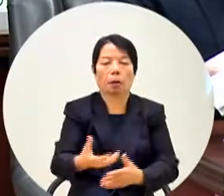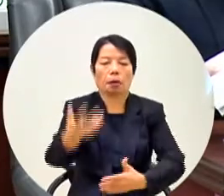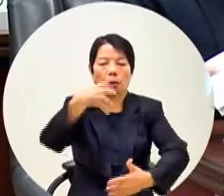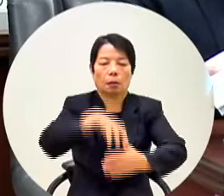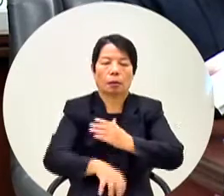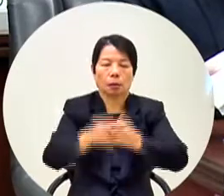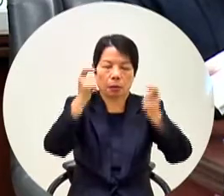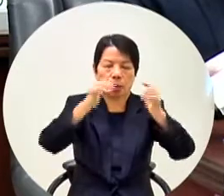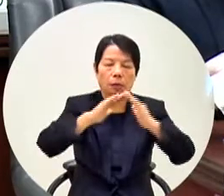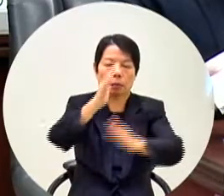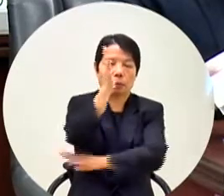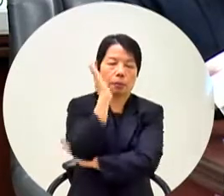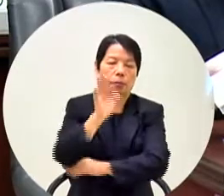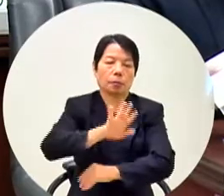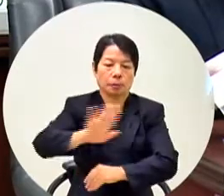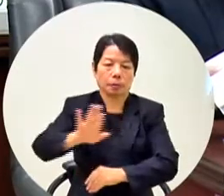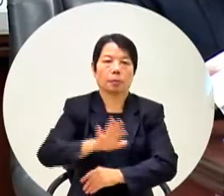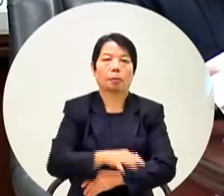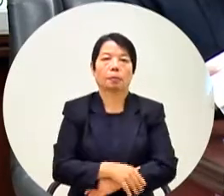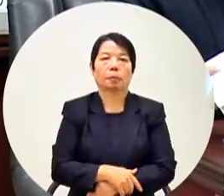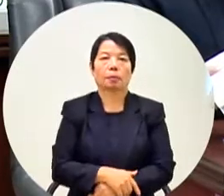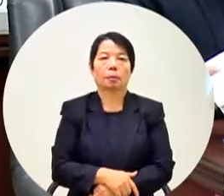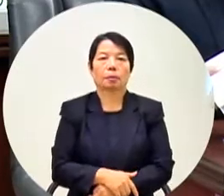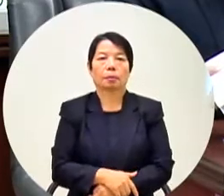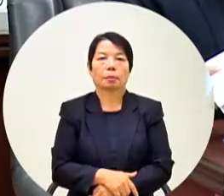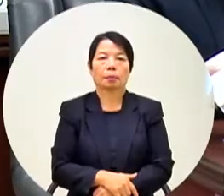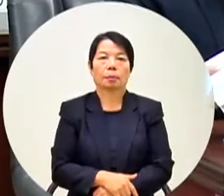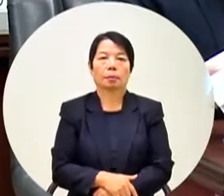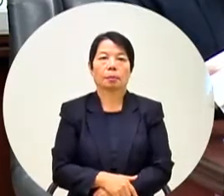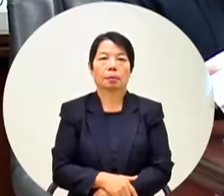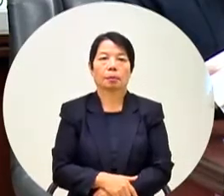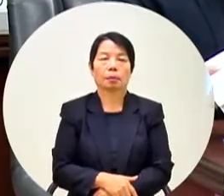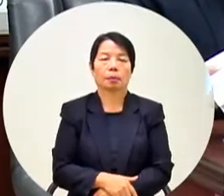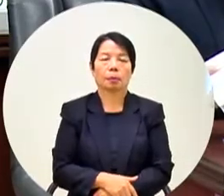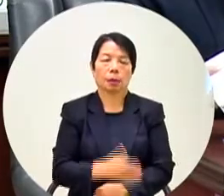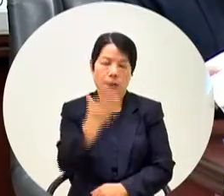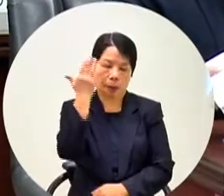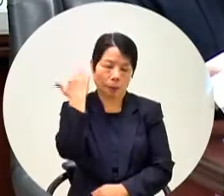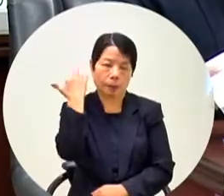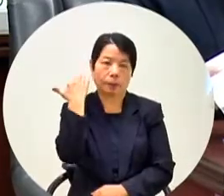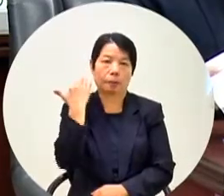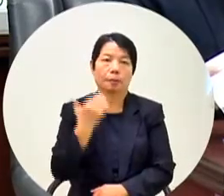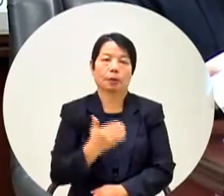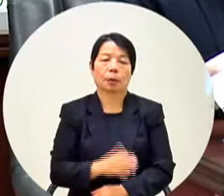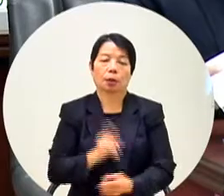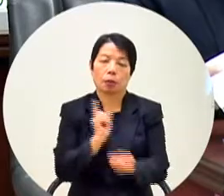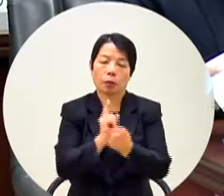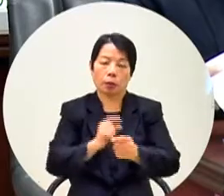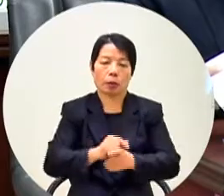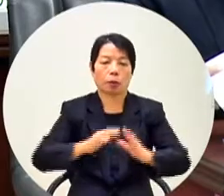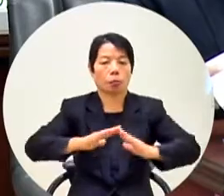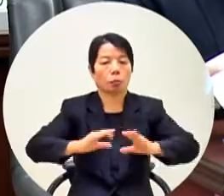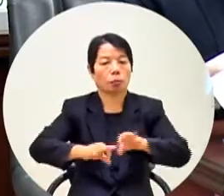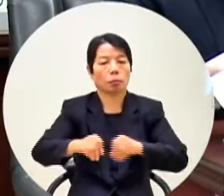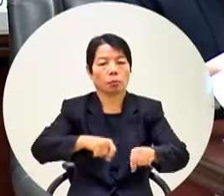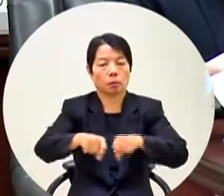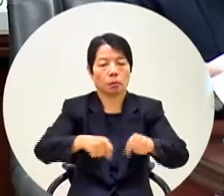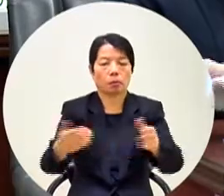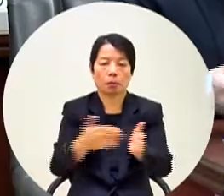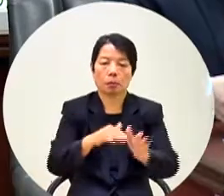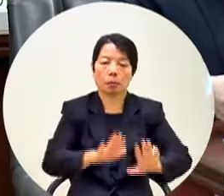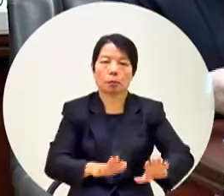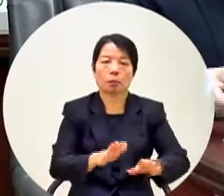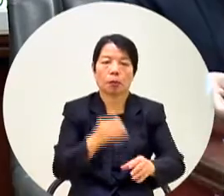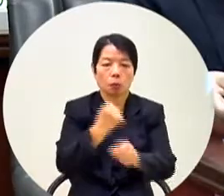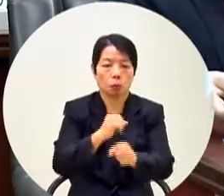府。那过去这个都市计划到今有咧做